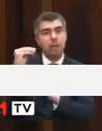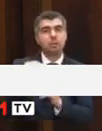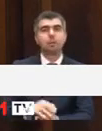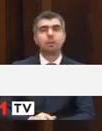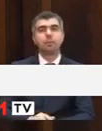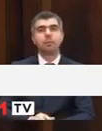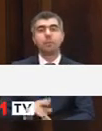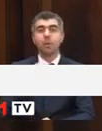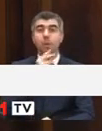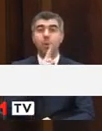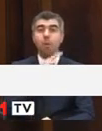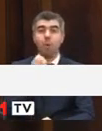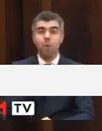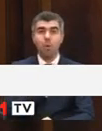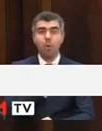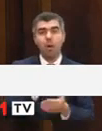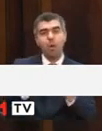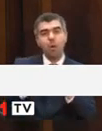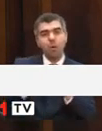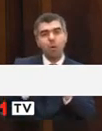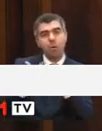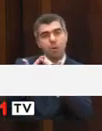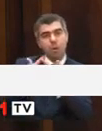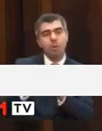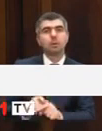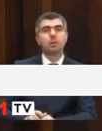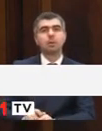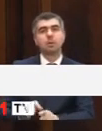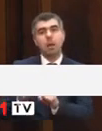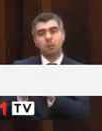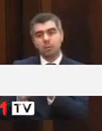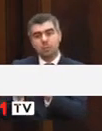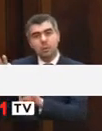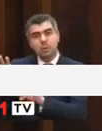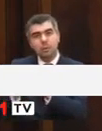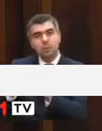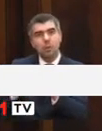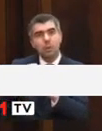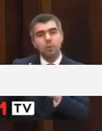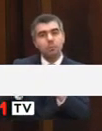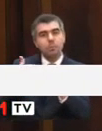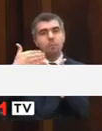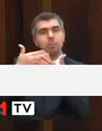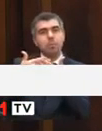أن الحكومة أعدت رؤية عامة لتدبير الحجر الصحي خلال